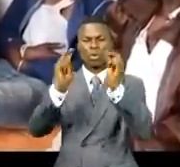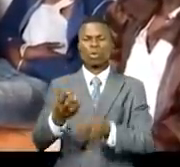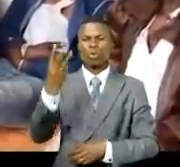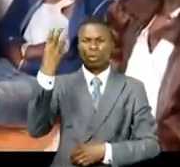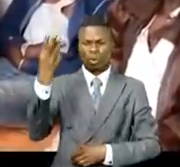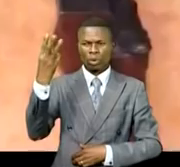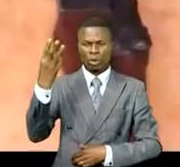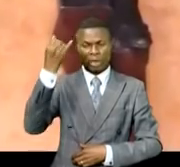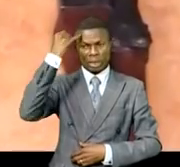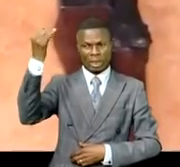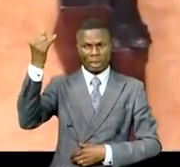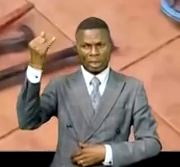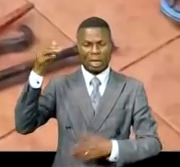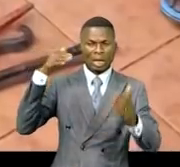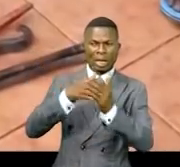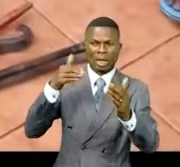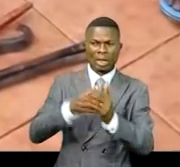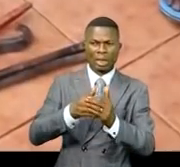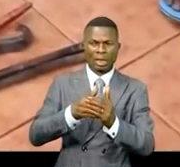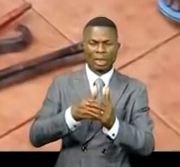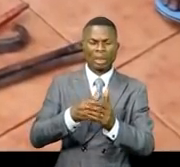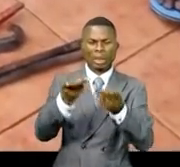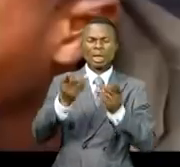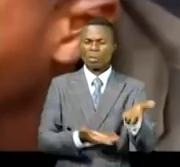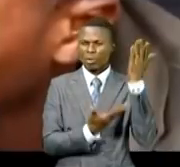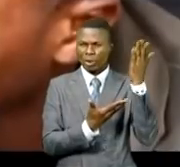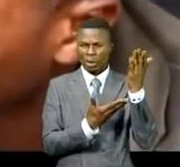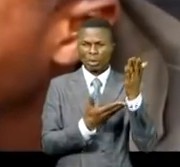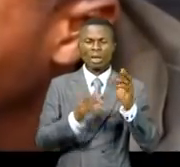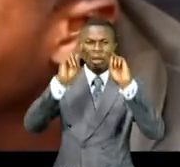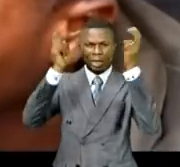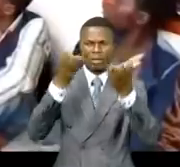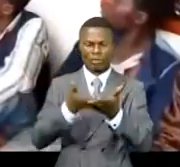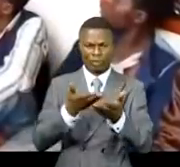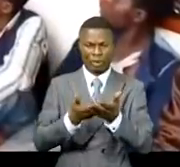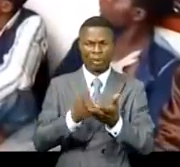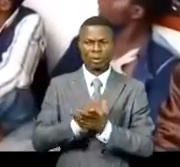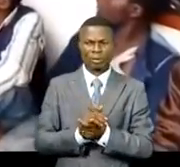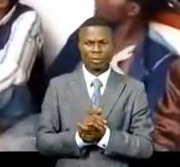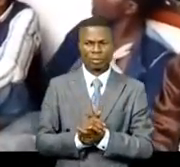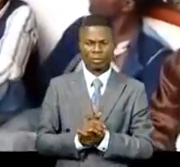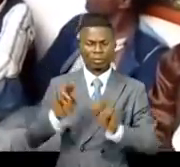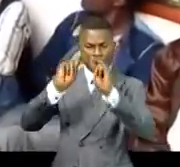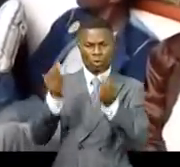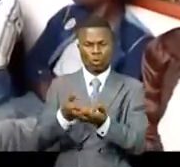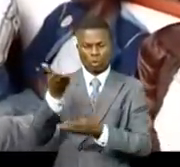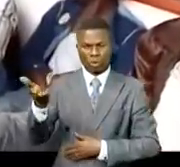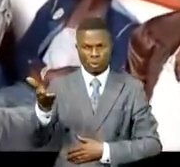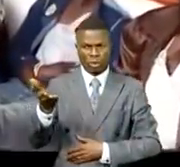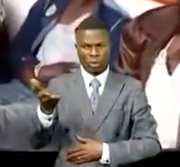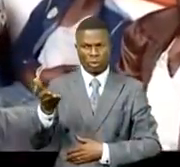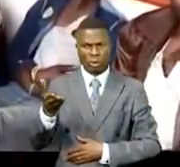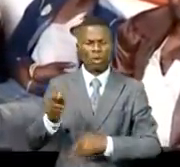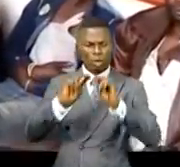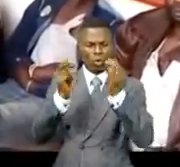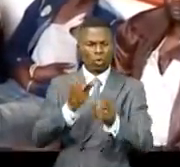avec l'intention d'attaquer les points stratégiques, comme l'explique ici le maire de la ville. Ces criminels-là sont sous différents groupes.